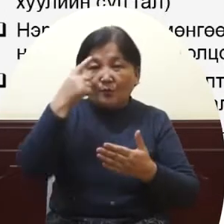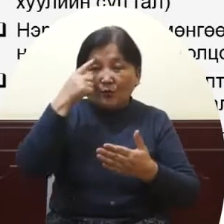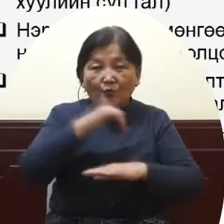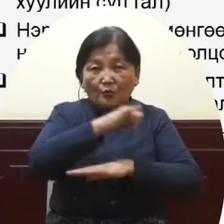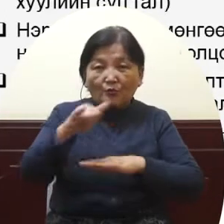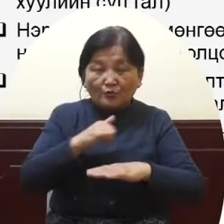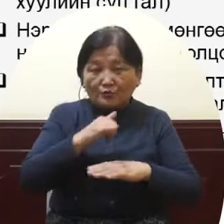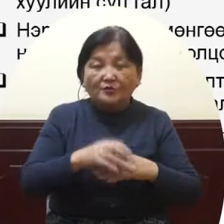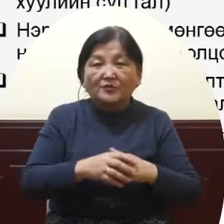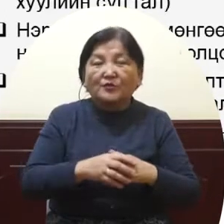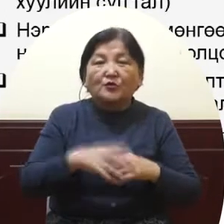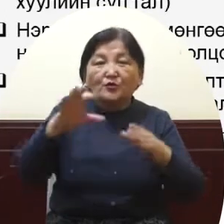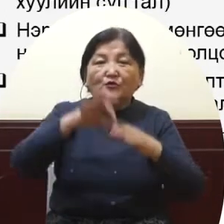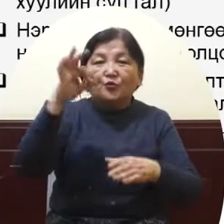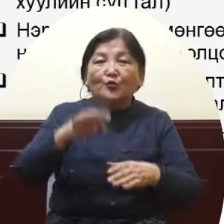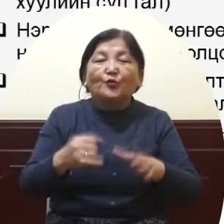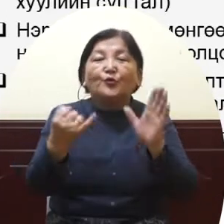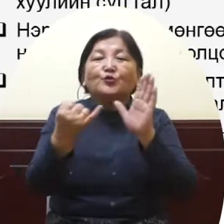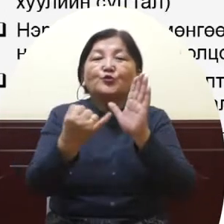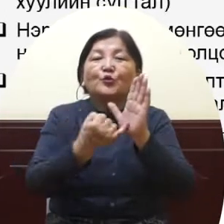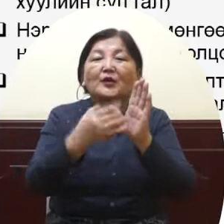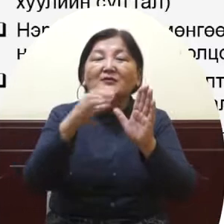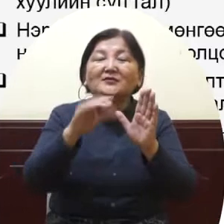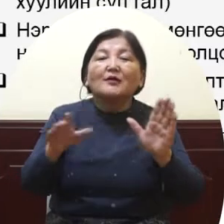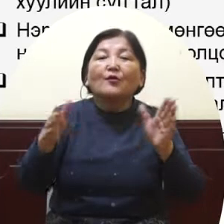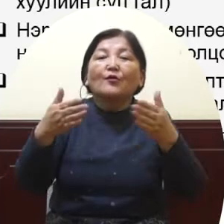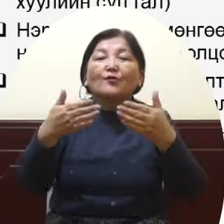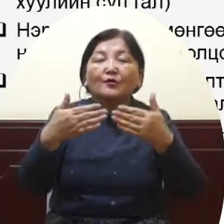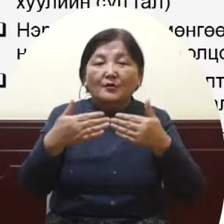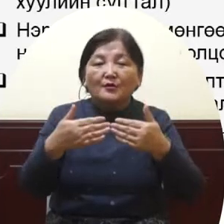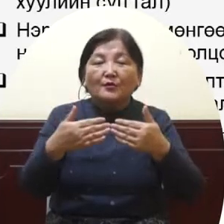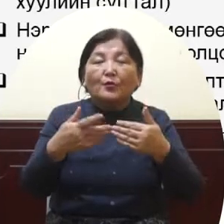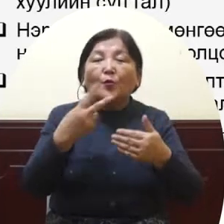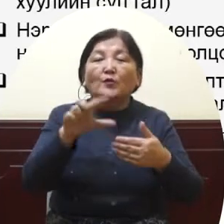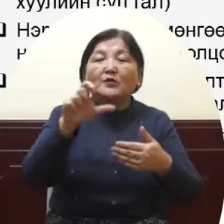6 сар л хоригддаг. Үлдсэн